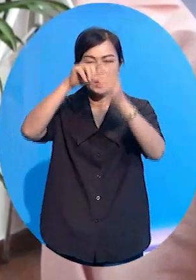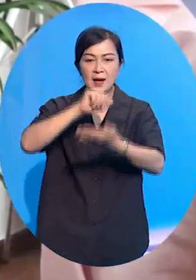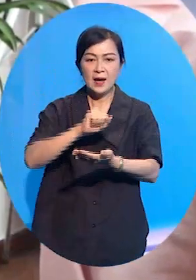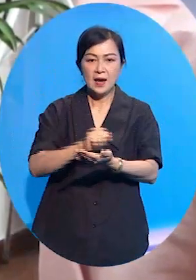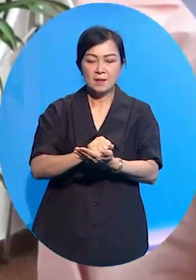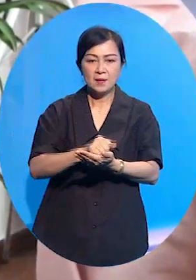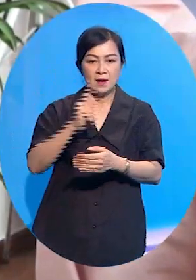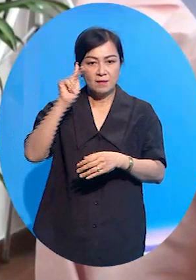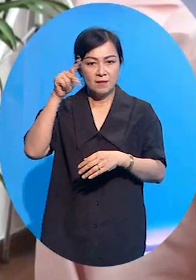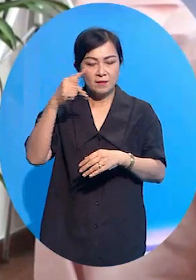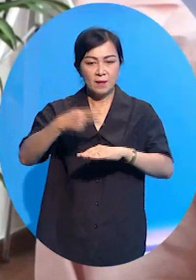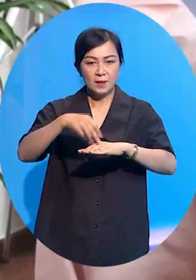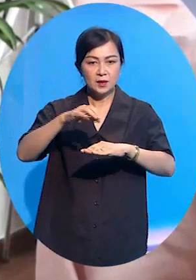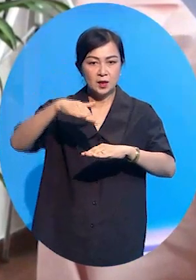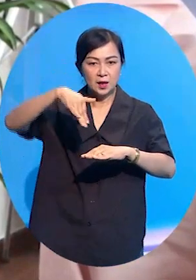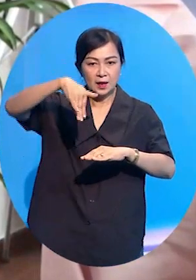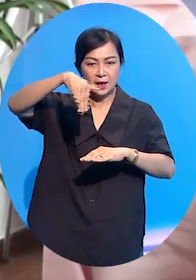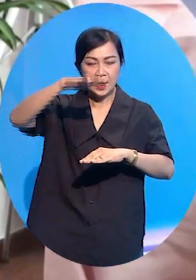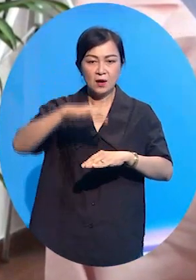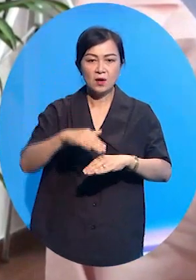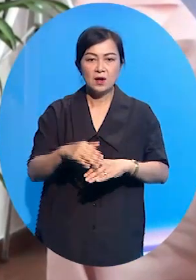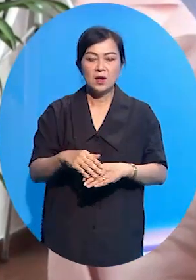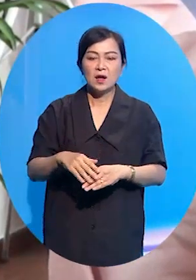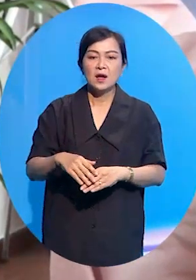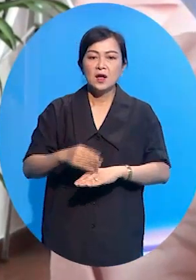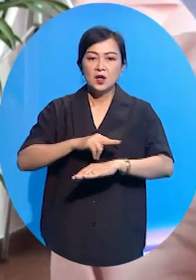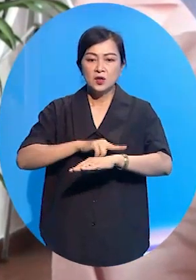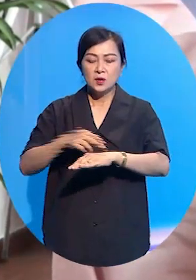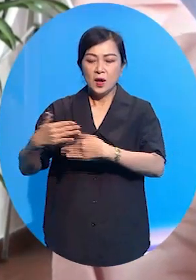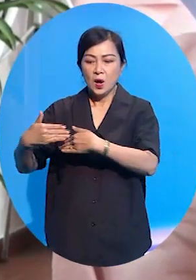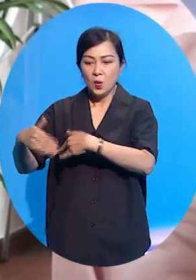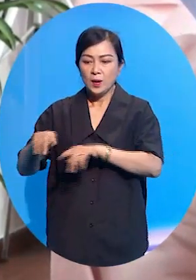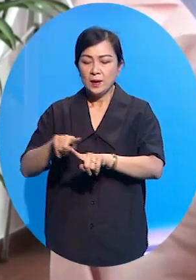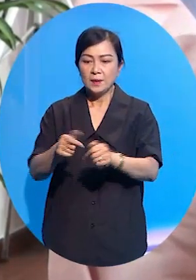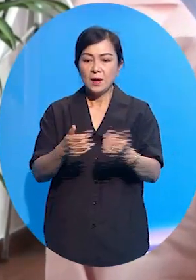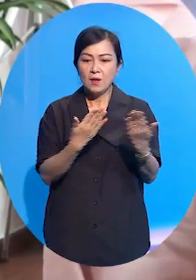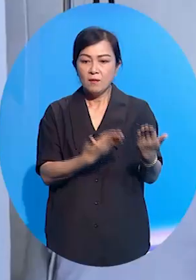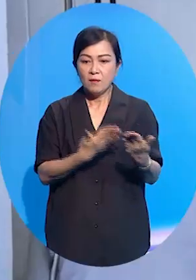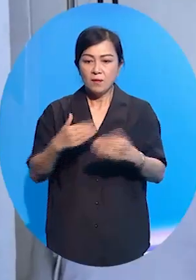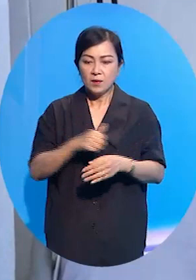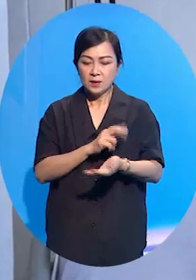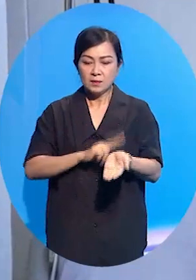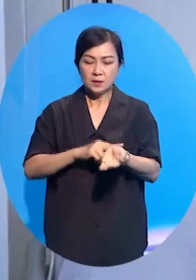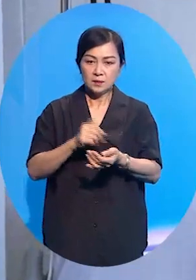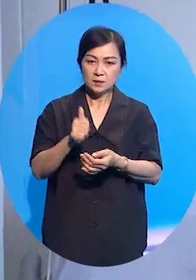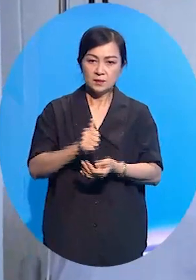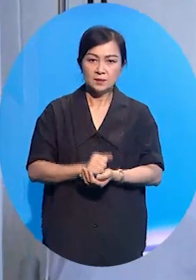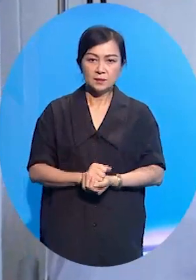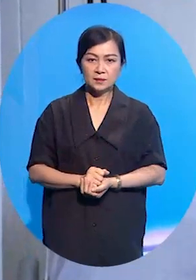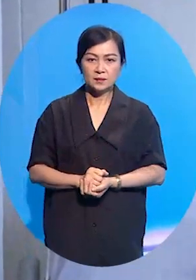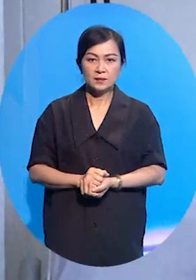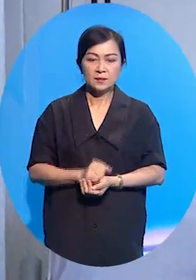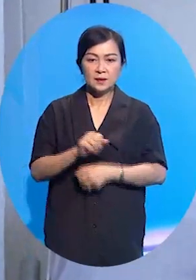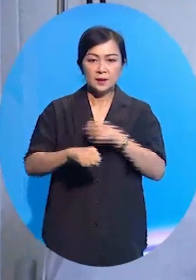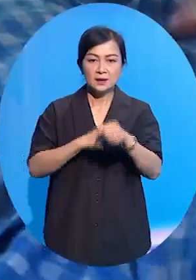dụng những các phương pháp kỹ thuật cao và chuyển giao công nghệ từ các chuyên gia ngoài nước để làm sao cho phục vụ cho người bệnh được tốt nhất. Từ nhiều năm qua,